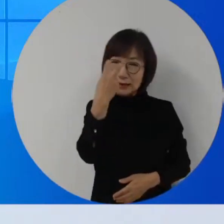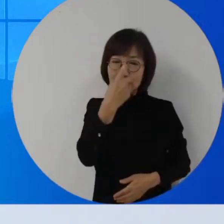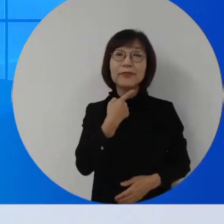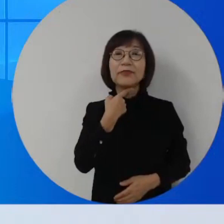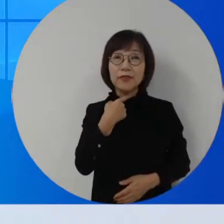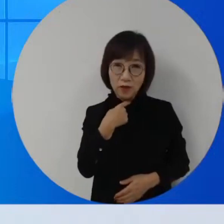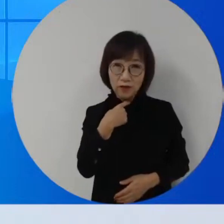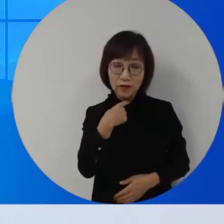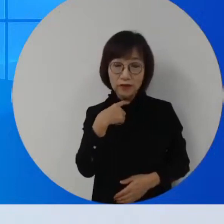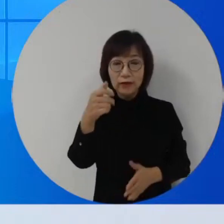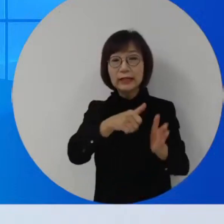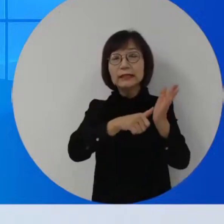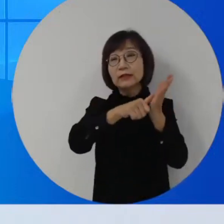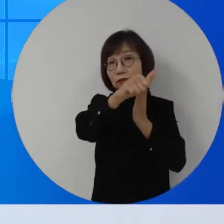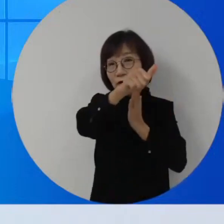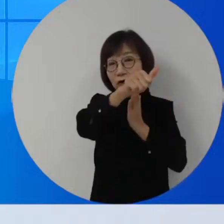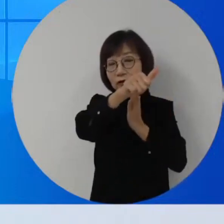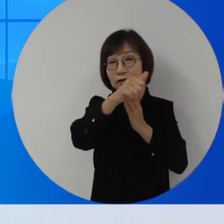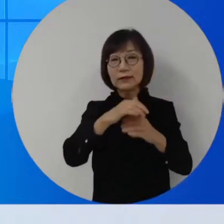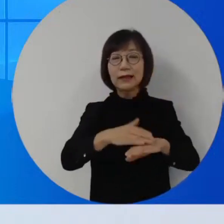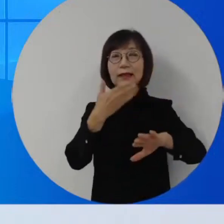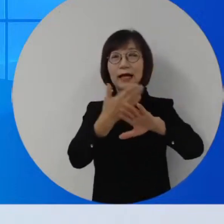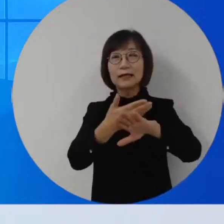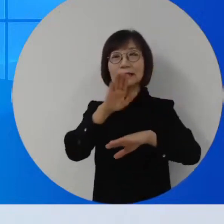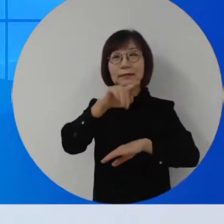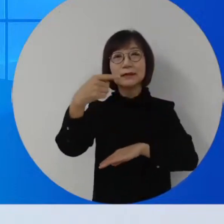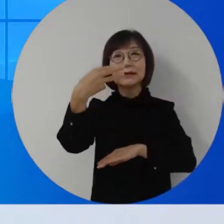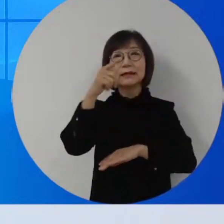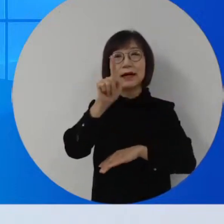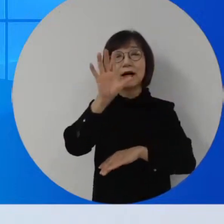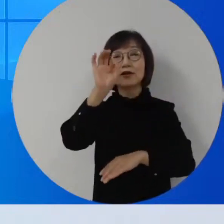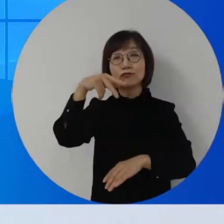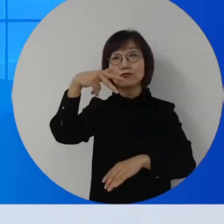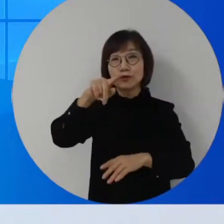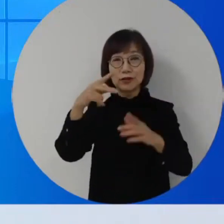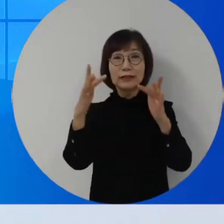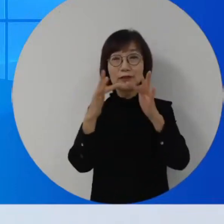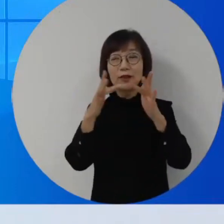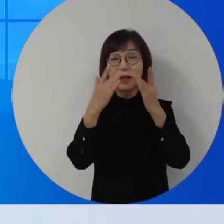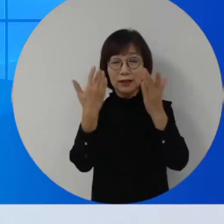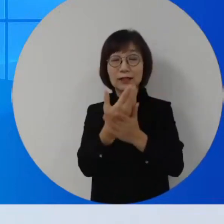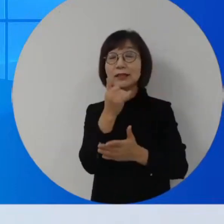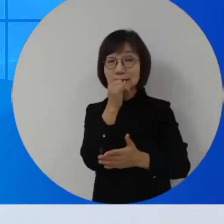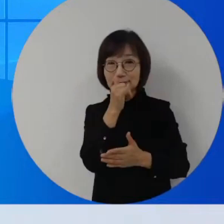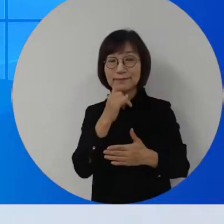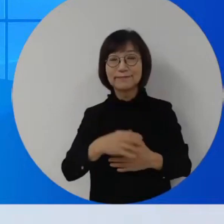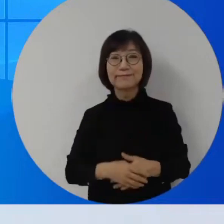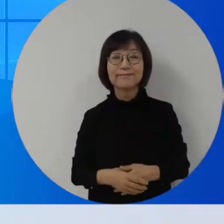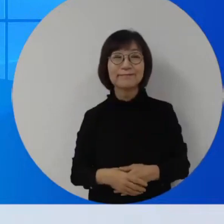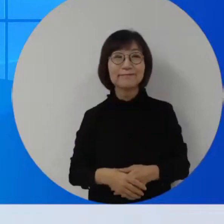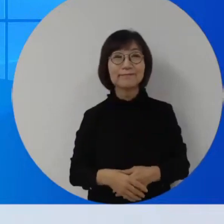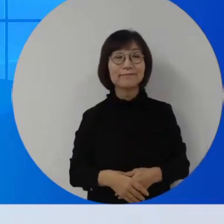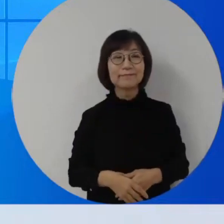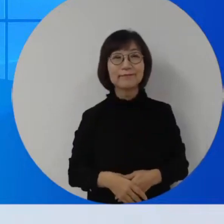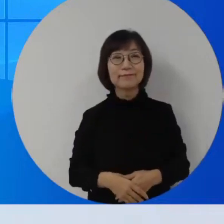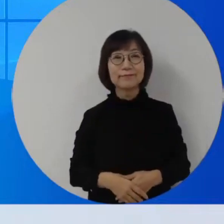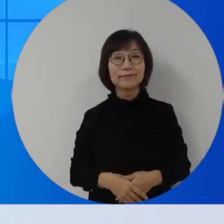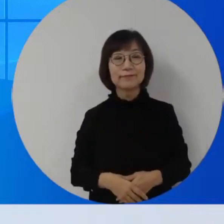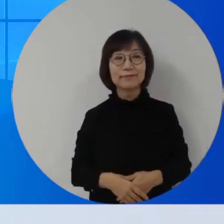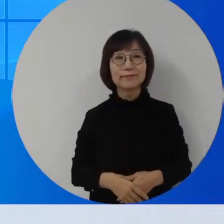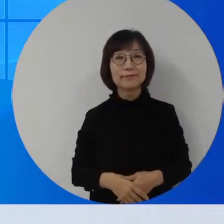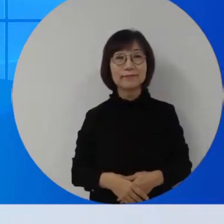그 다음에 요게 크롬 브라우저입니다. 크롬. 엣지 써봤고요. 크롬